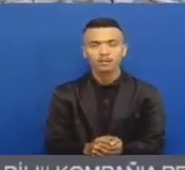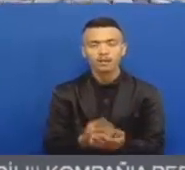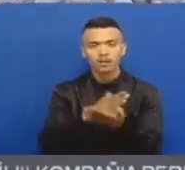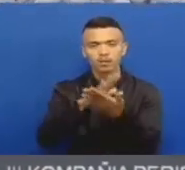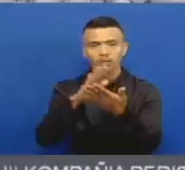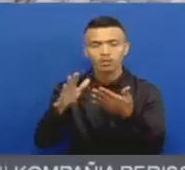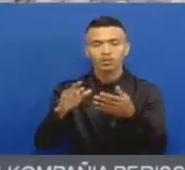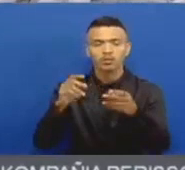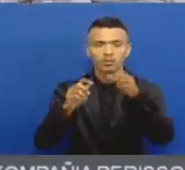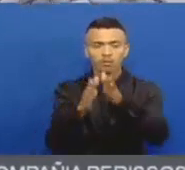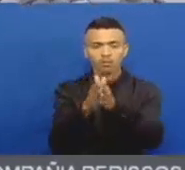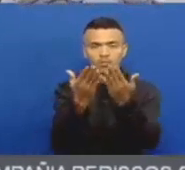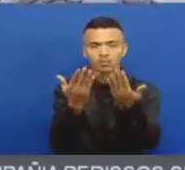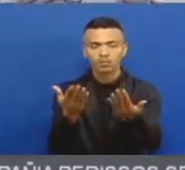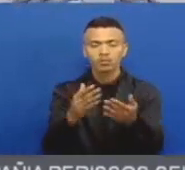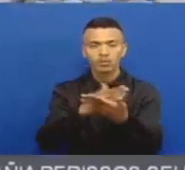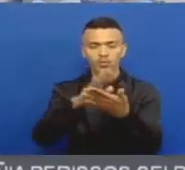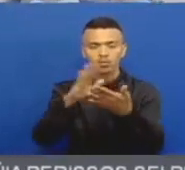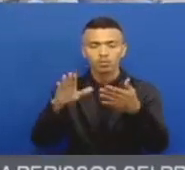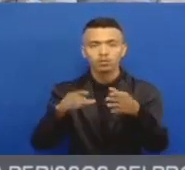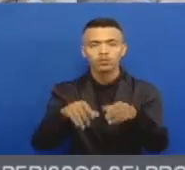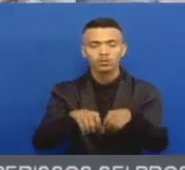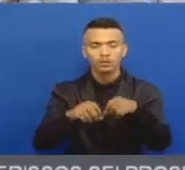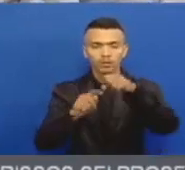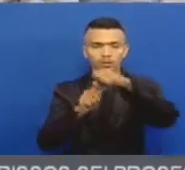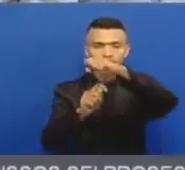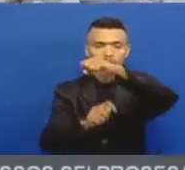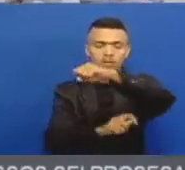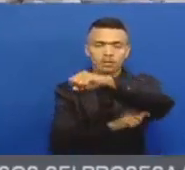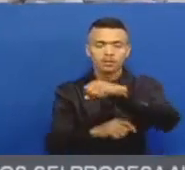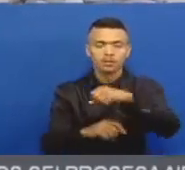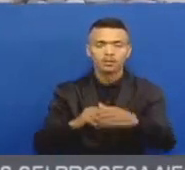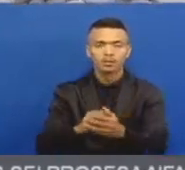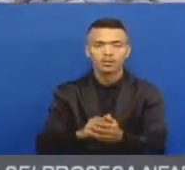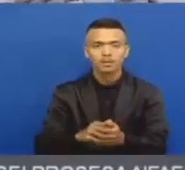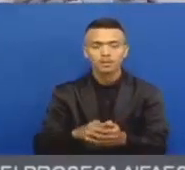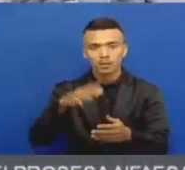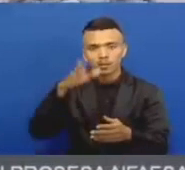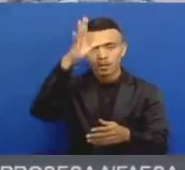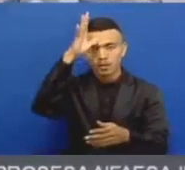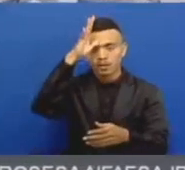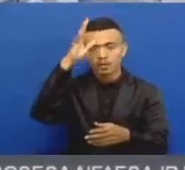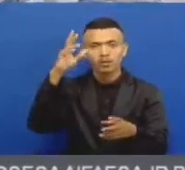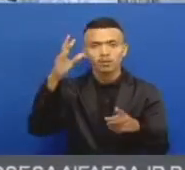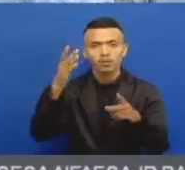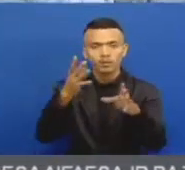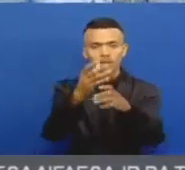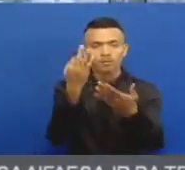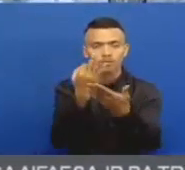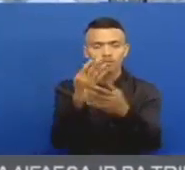ka basa ka husu ba hatu kide ne. Nyaman me sakrito nyaman to fulan osa itu anta.